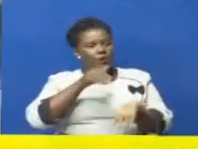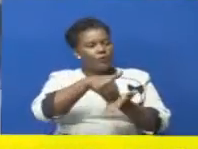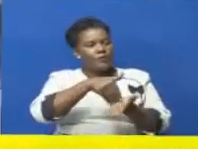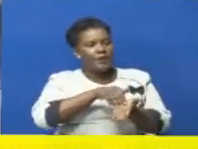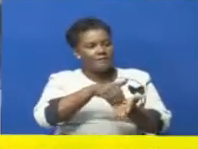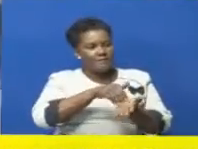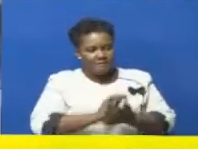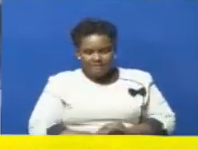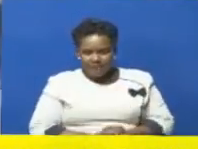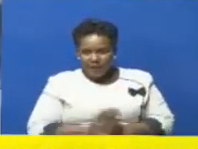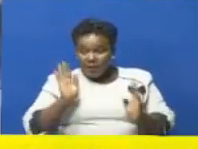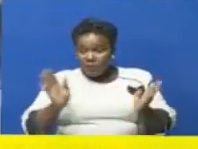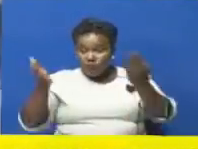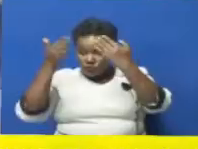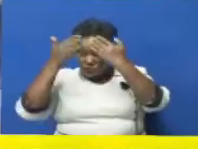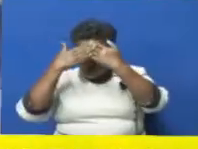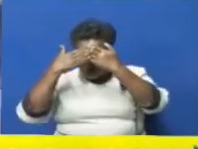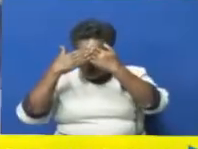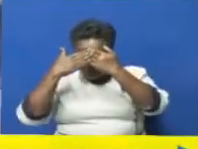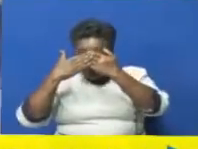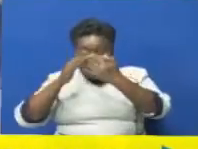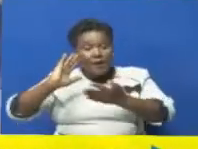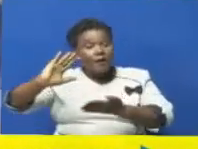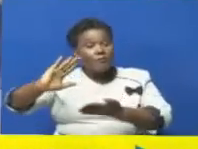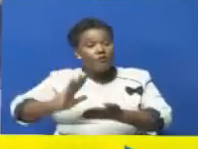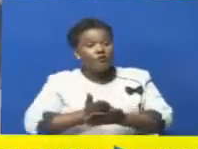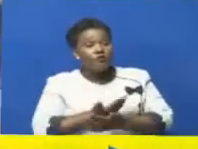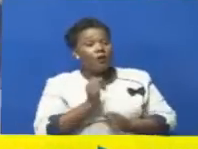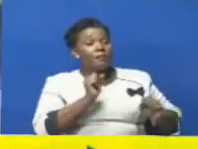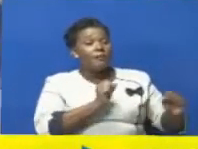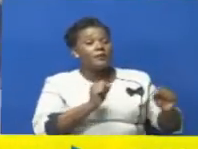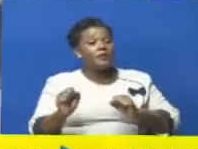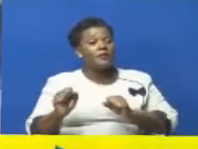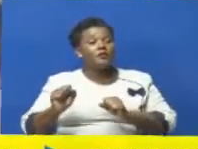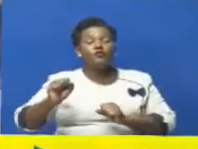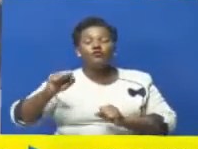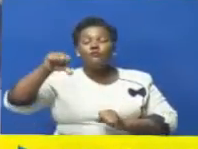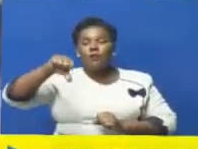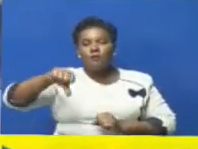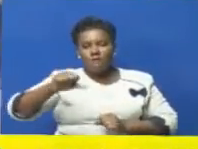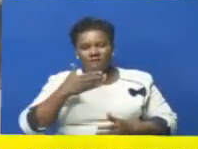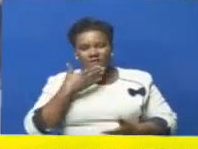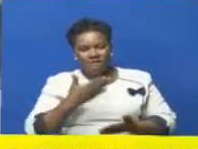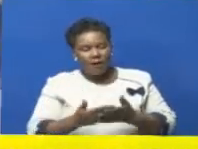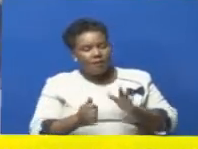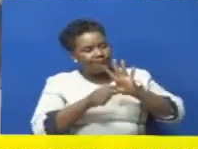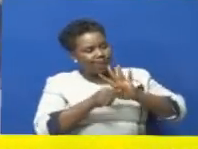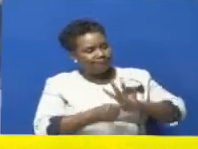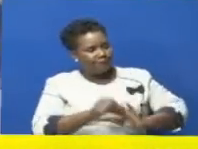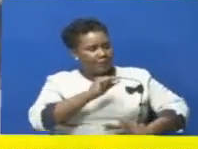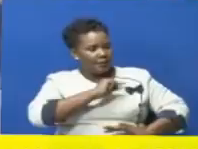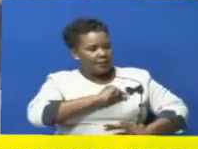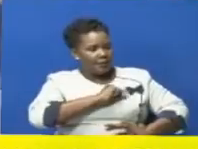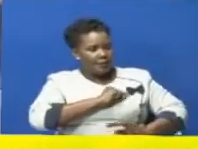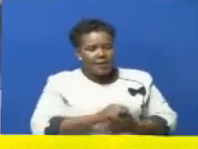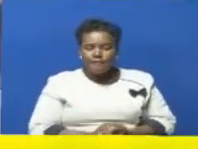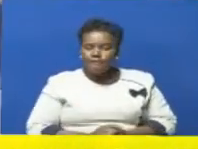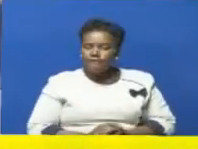alikuja kuondoa vitendo viovu, ikiwepo unyanyasaji wa kijinsia, ikiwepo